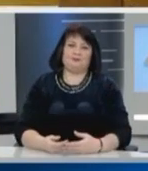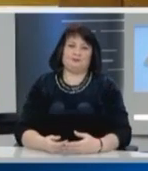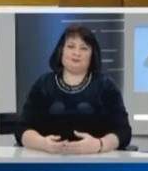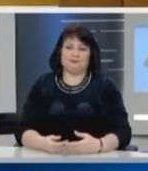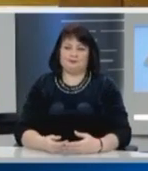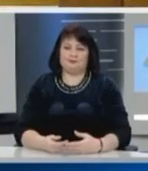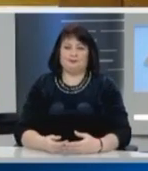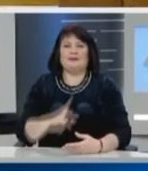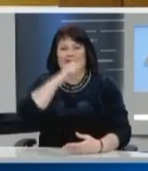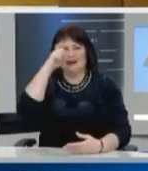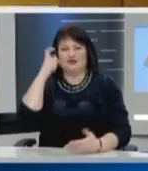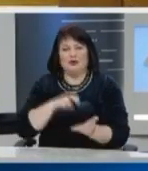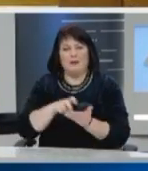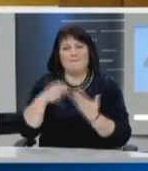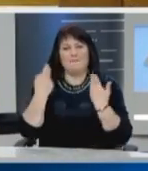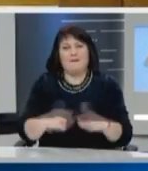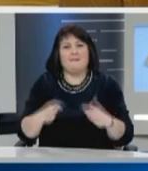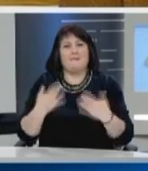Αλλά έχουμε κάνει πια τα δύσκολα βήματα.